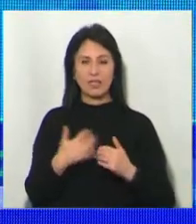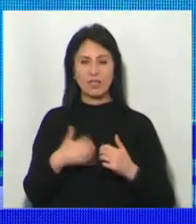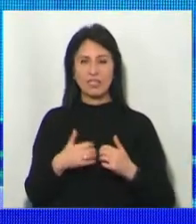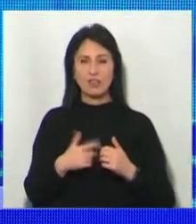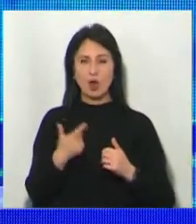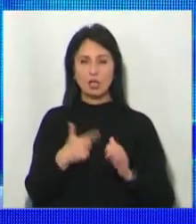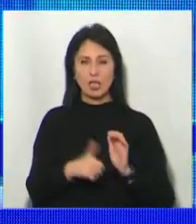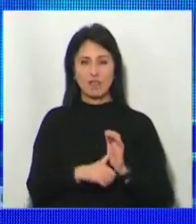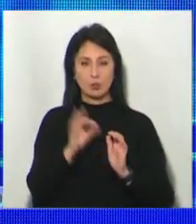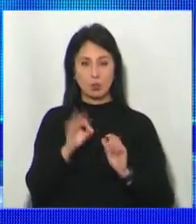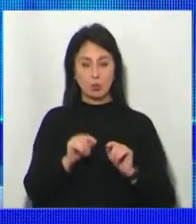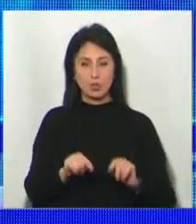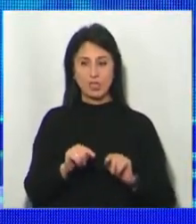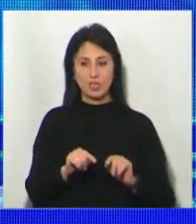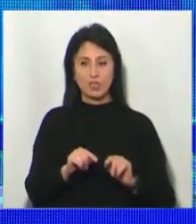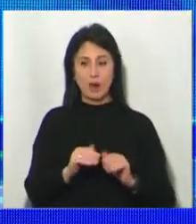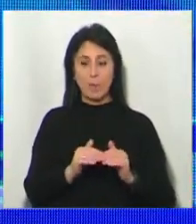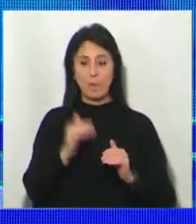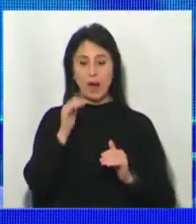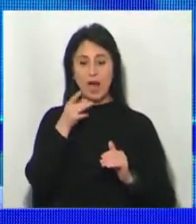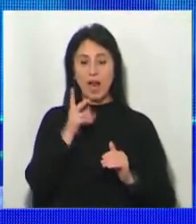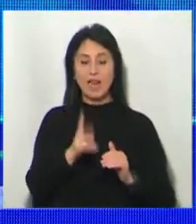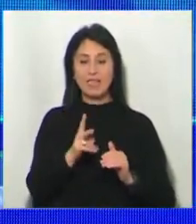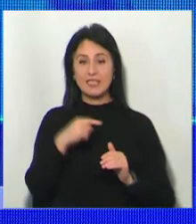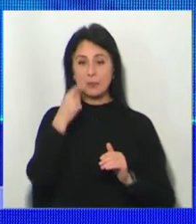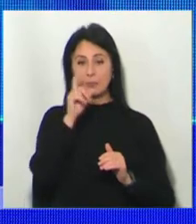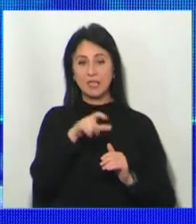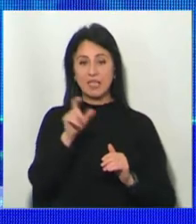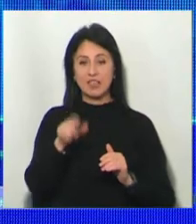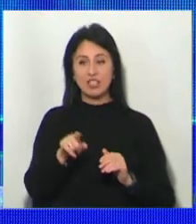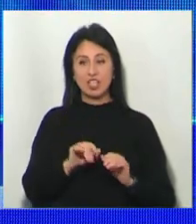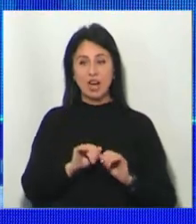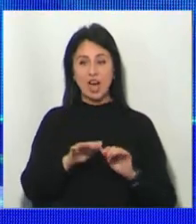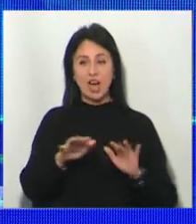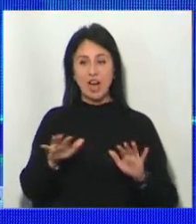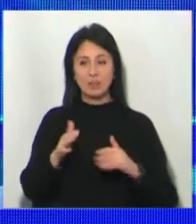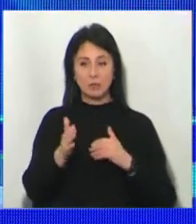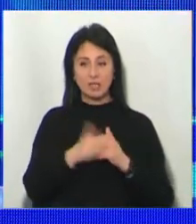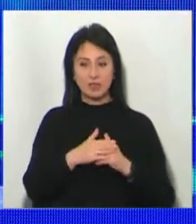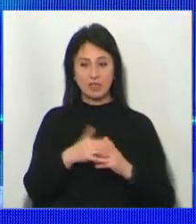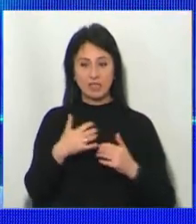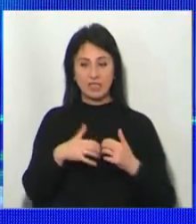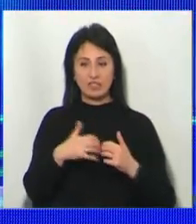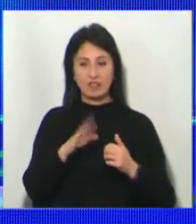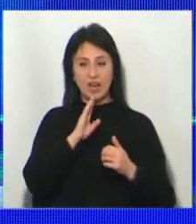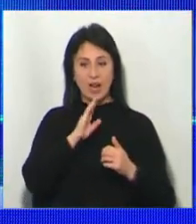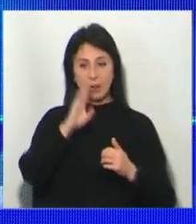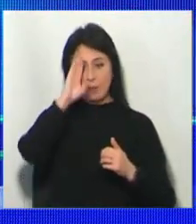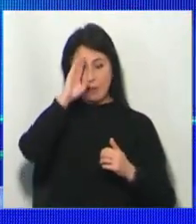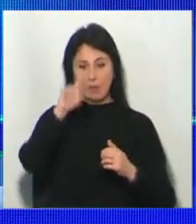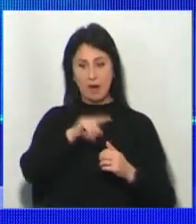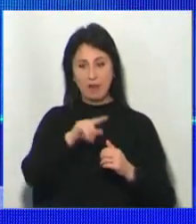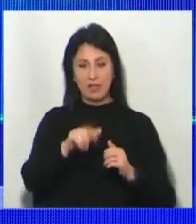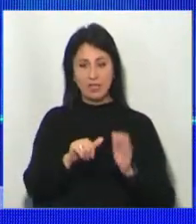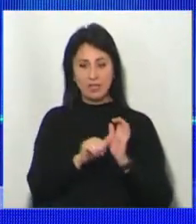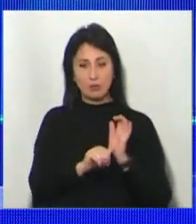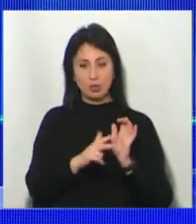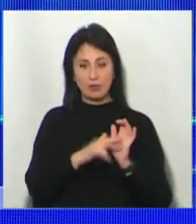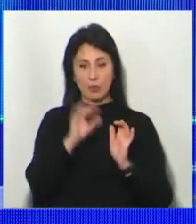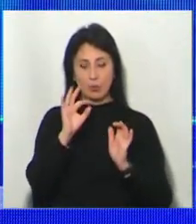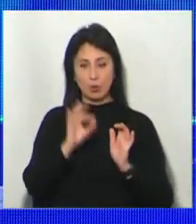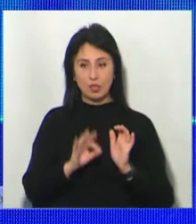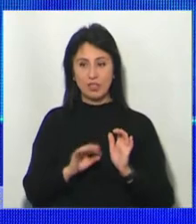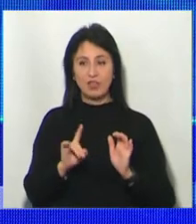საშუალო 26%, თუმცა მაღალი რისკის პირებში ეს გავრცელება იყო დაახლოებით საშუალოდ ქალებსა და მამაკაცებში